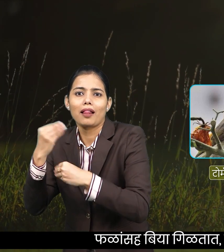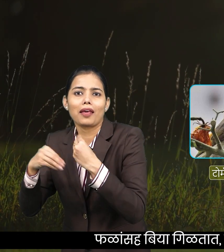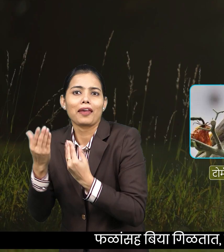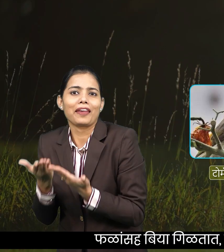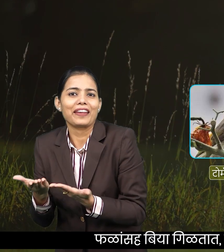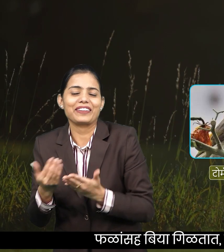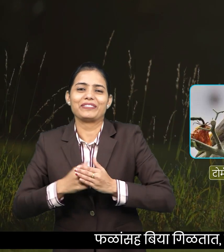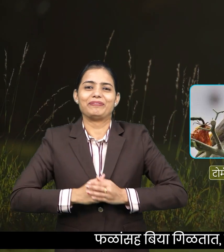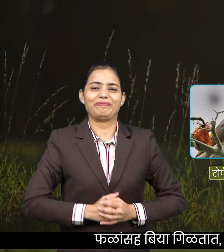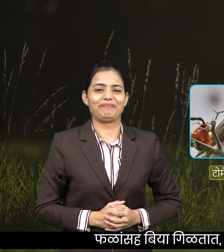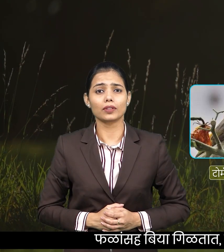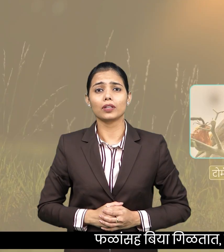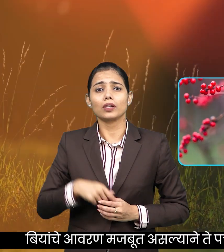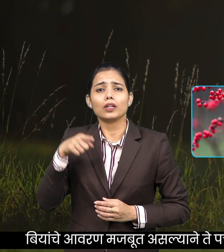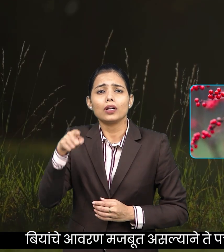मदत होते.